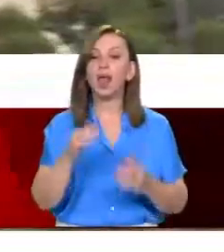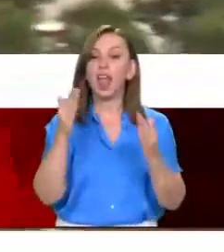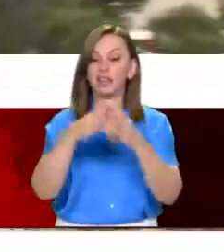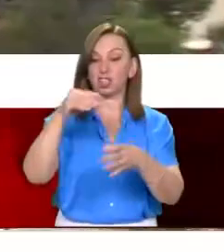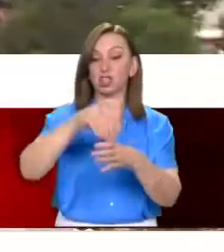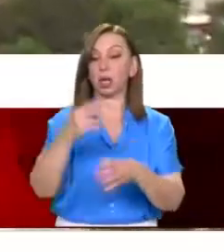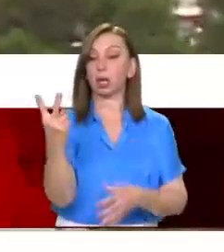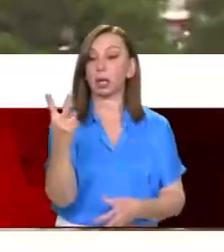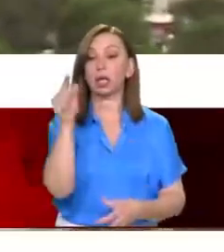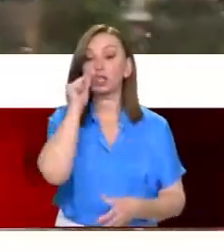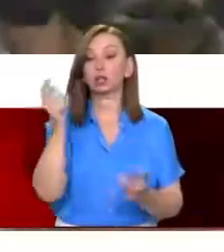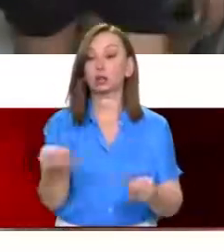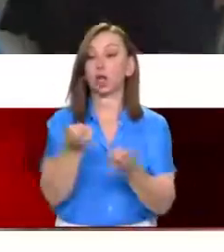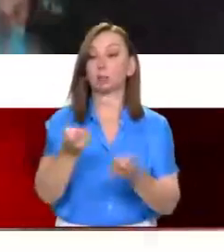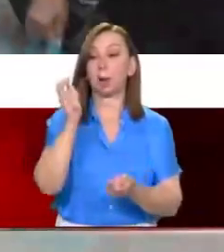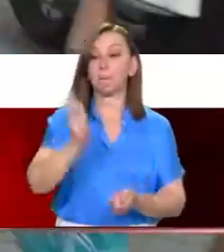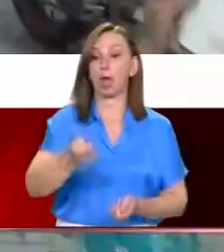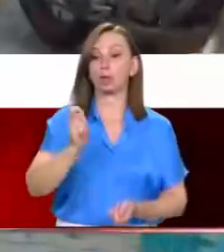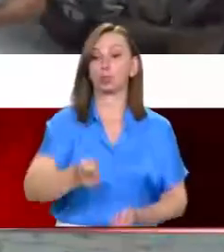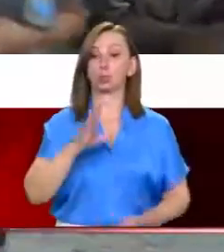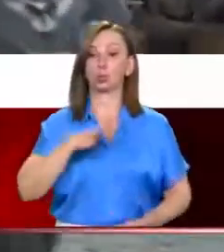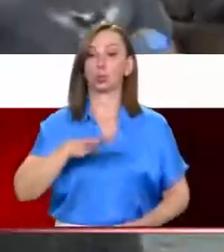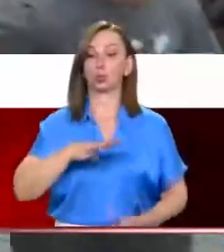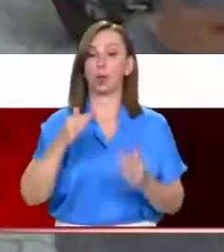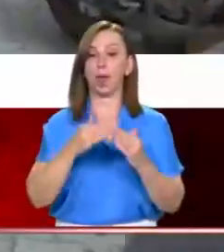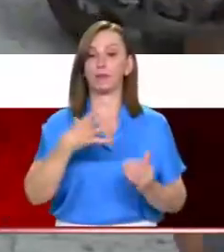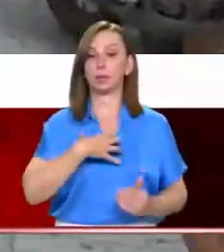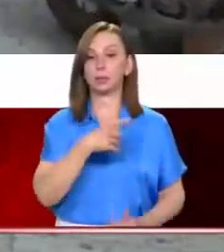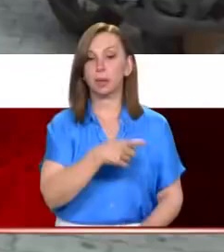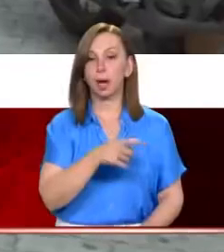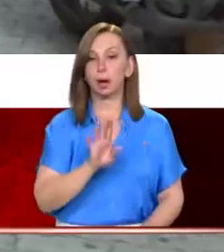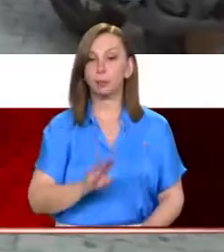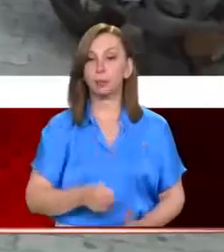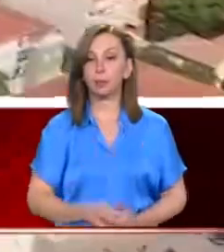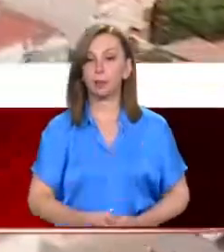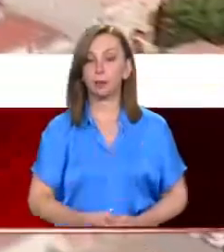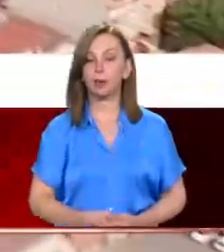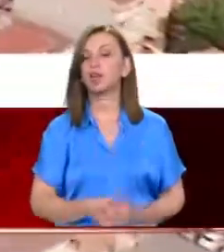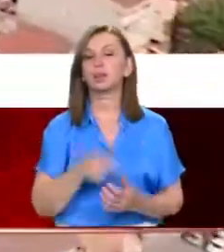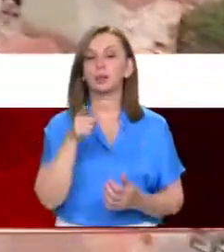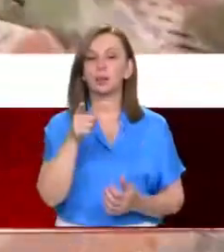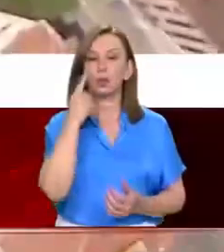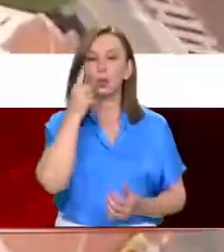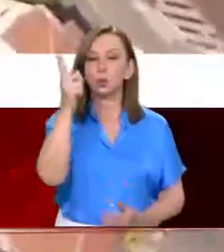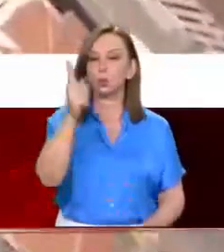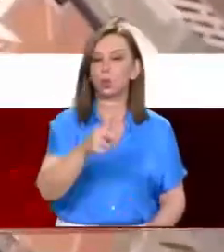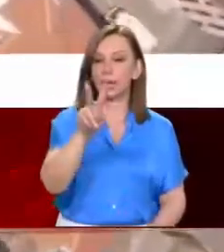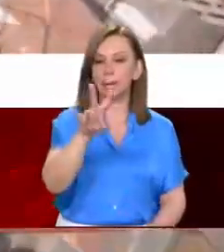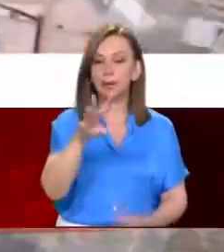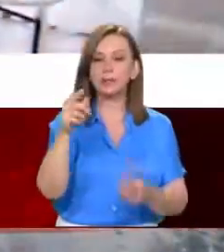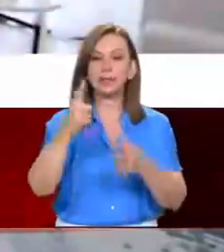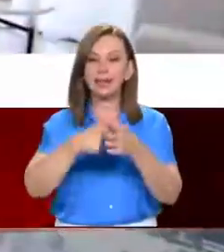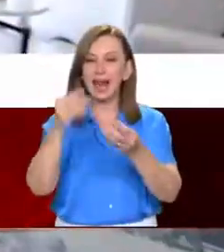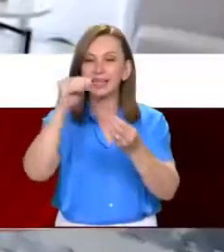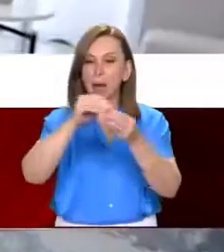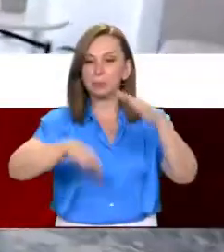iki kişinin çalışmasını istiyorlar. Kiracı mısın kardeşim? Kirayı veriyorsun, arkanı dönüyorsun, aybaşı gelmiş. Zaten %25 kira zammı